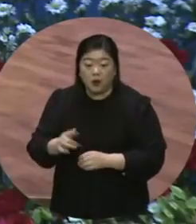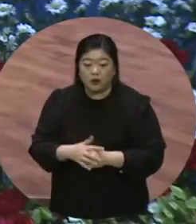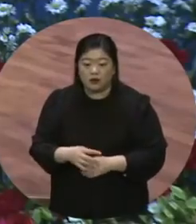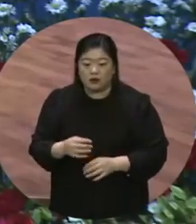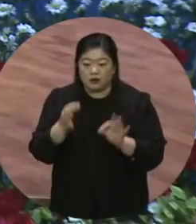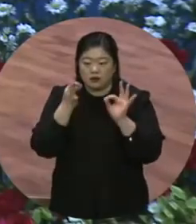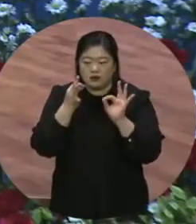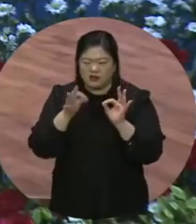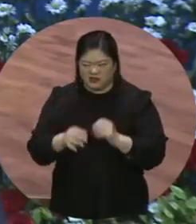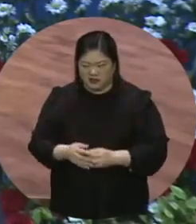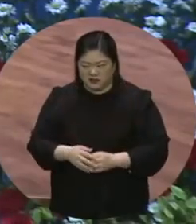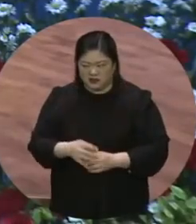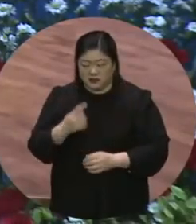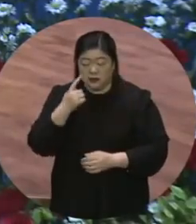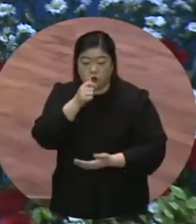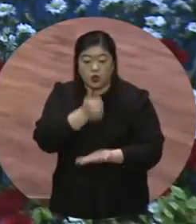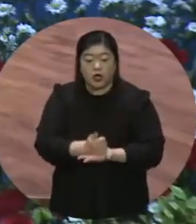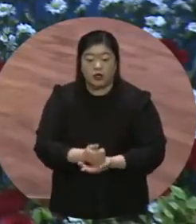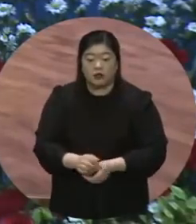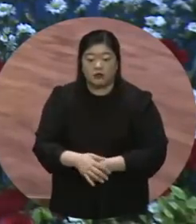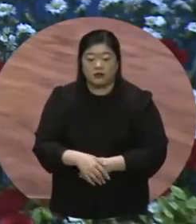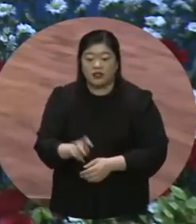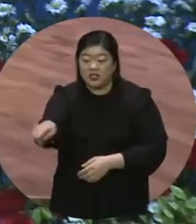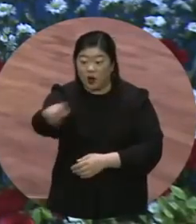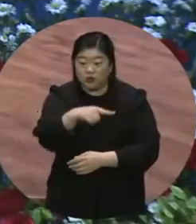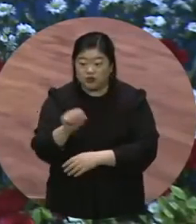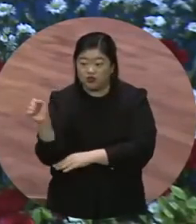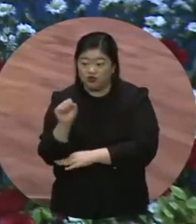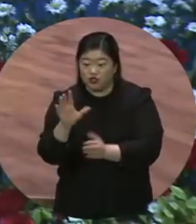그랬어. 운전하면서 얼마나 죄 많이 졌습니까?